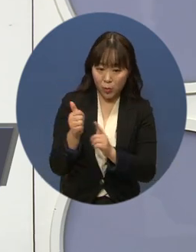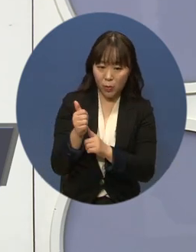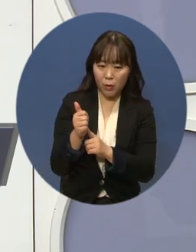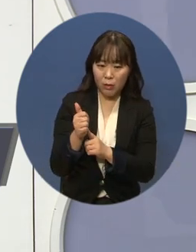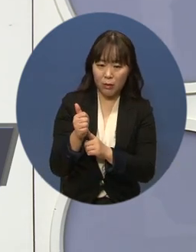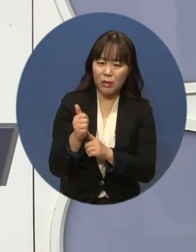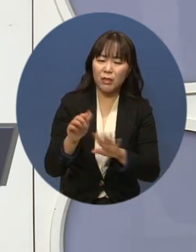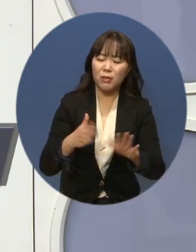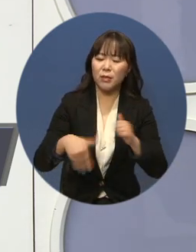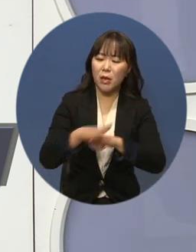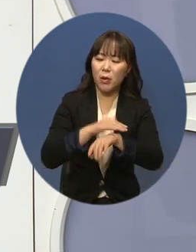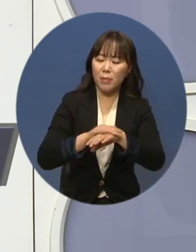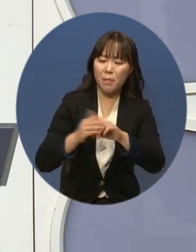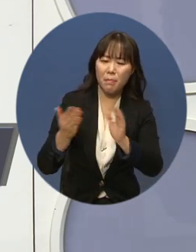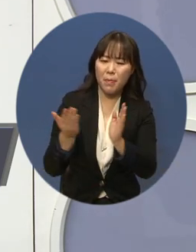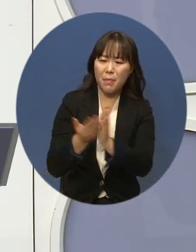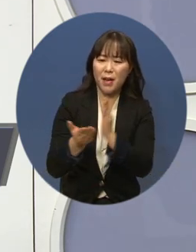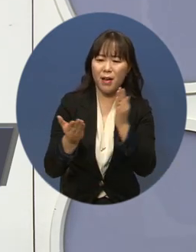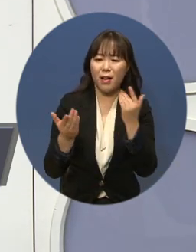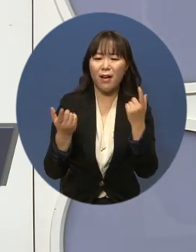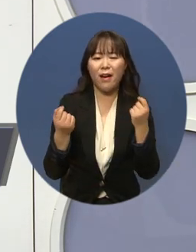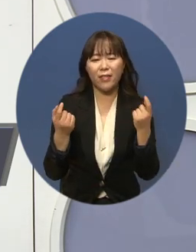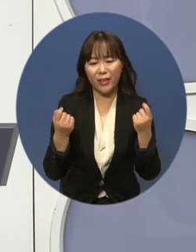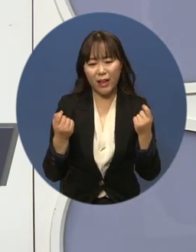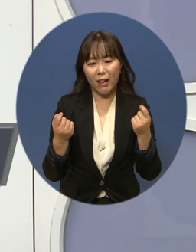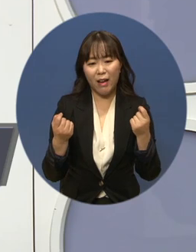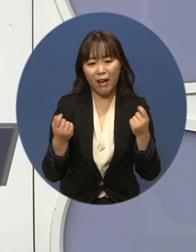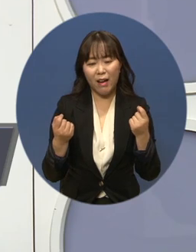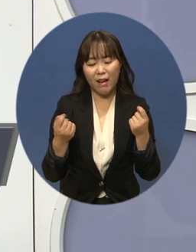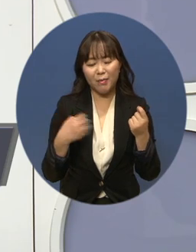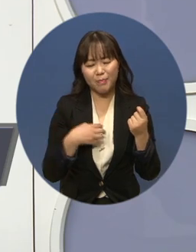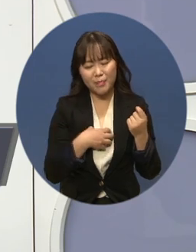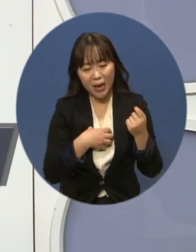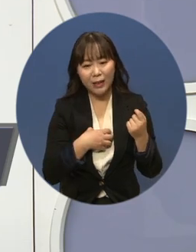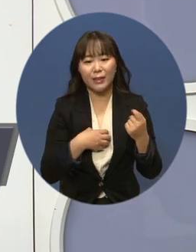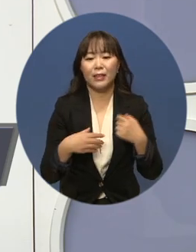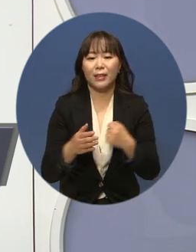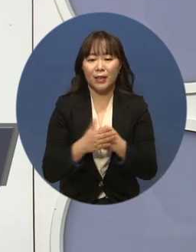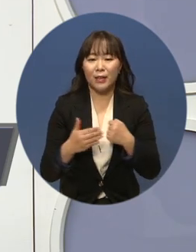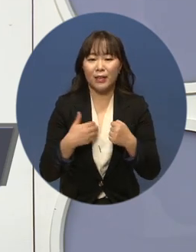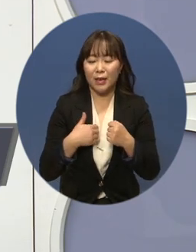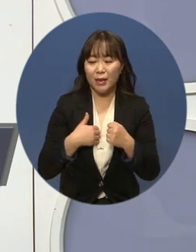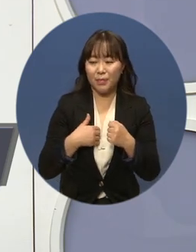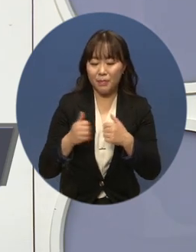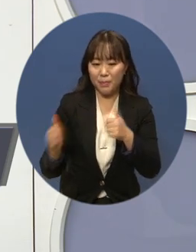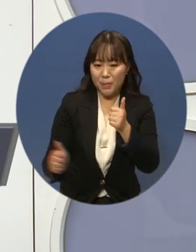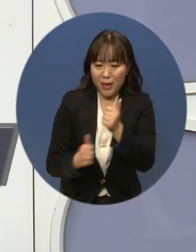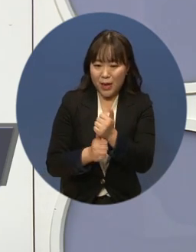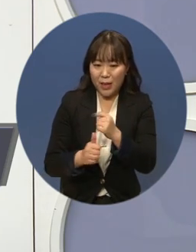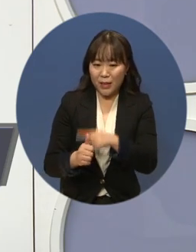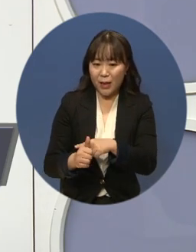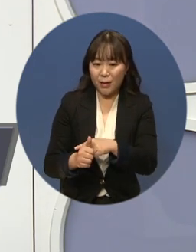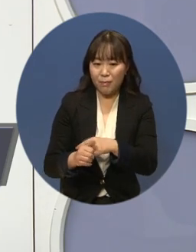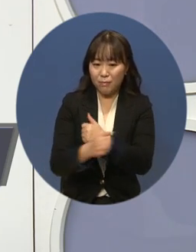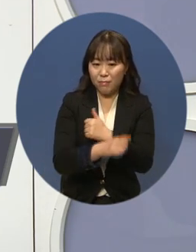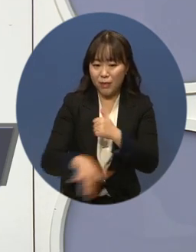좀 시기상조라고 좀 걱정을 하시더라고요. 아. 그래서 제가 우리 차관이와 고위 간부들을